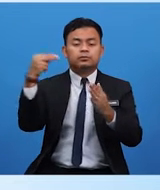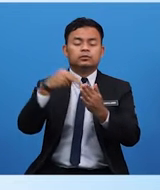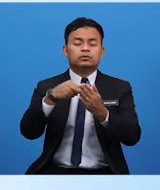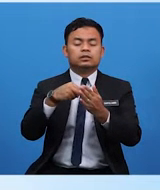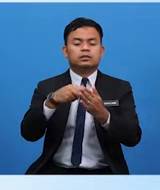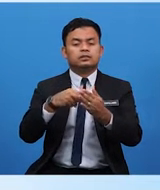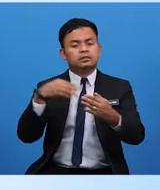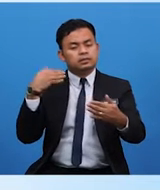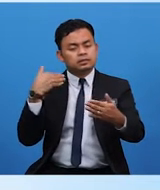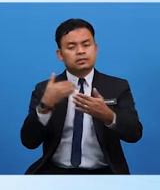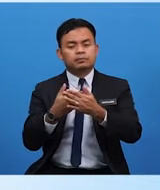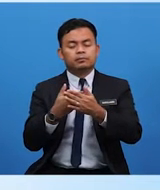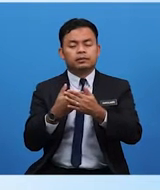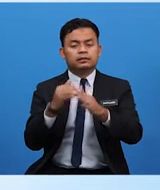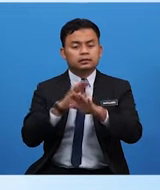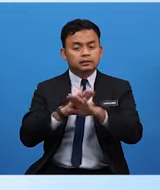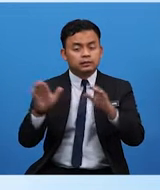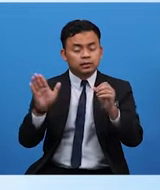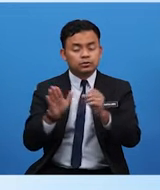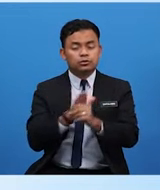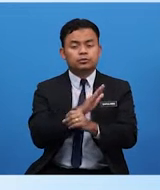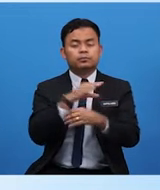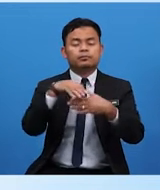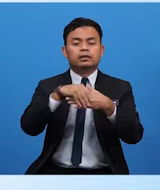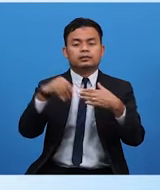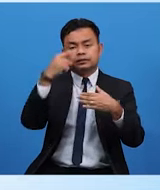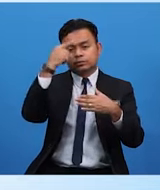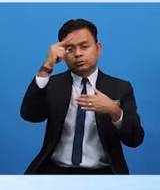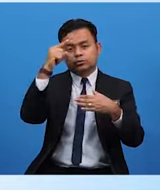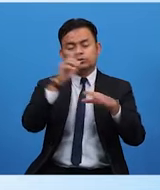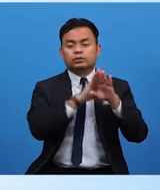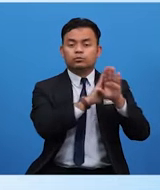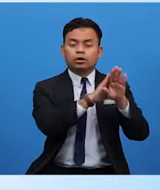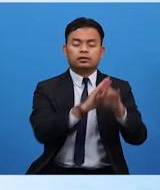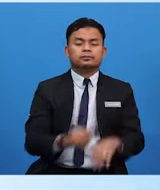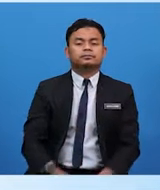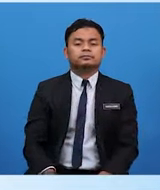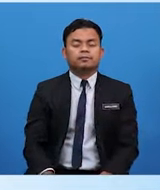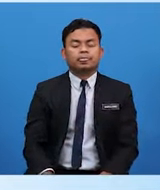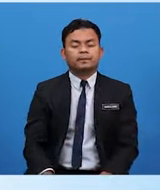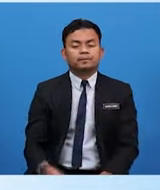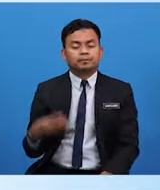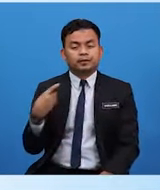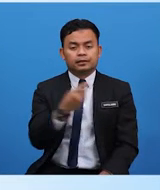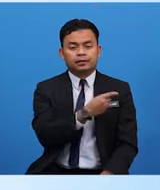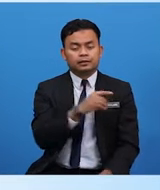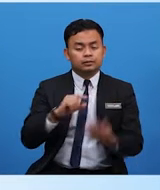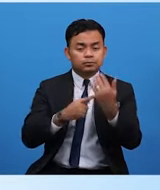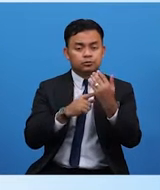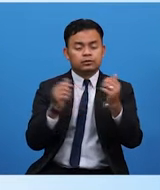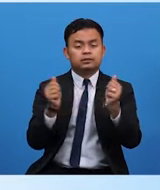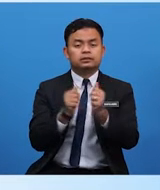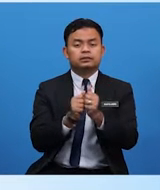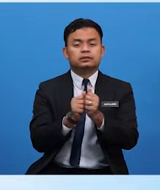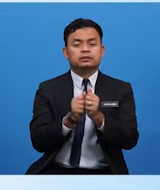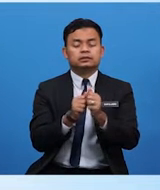sehingga tidak cukup Baki untuk ditolak kita mulai kan